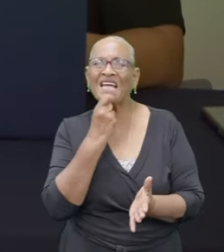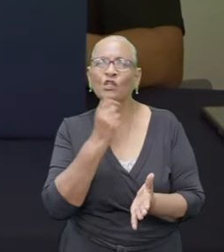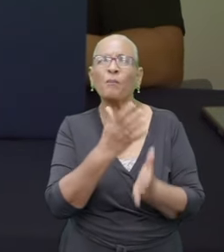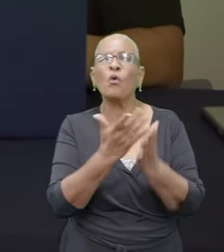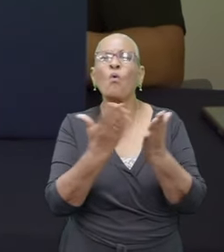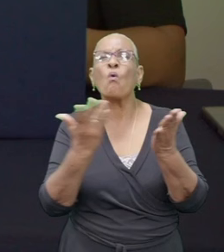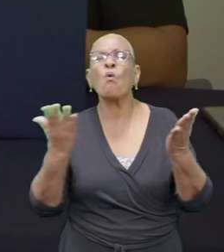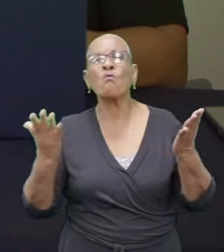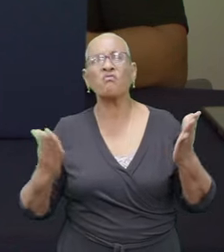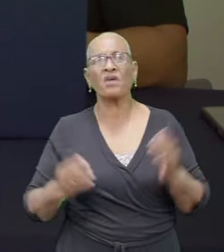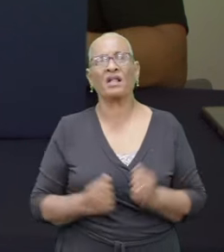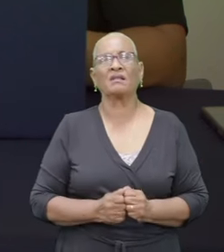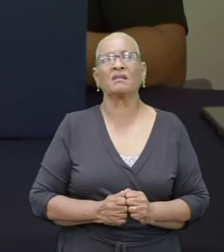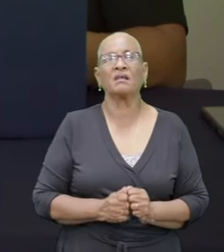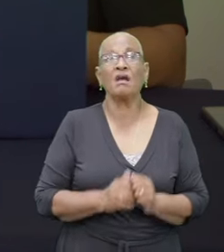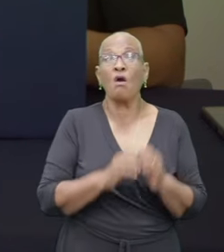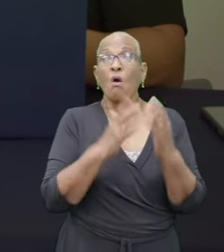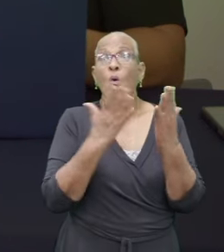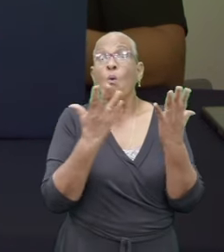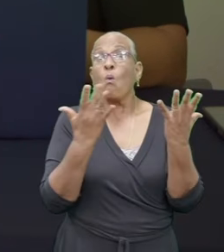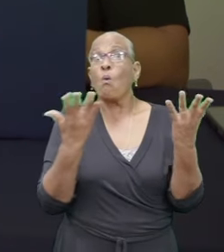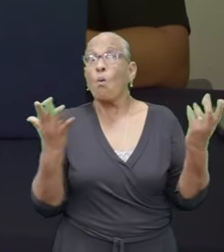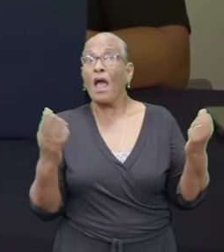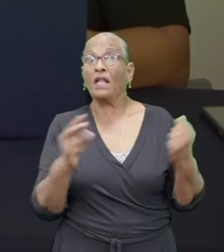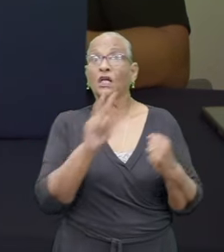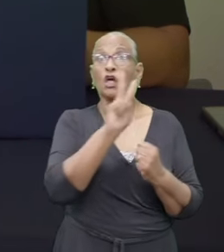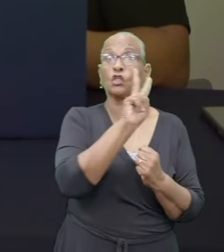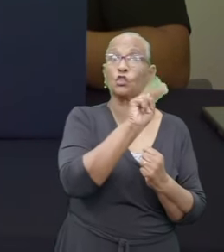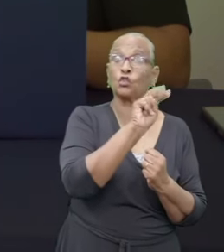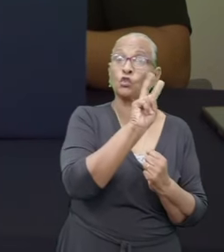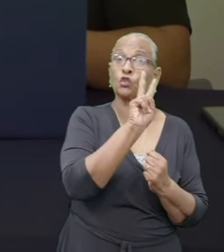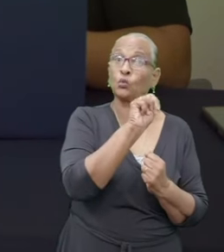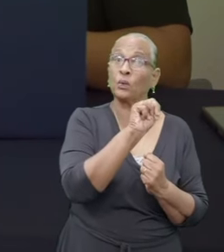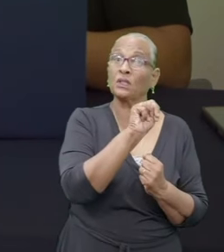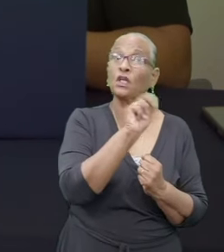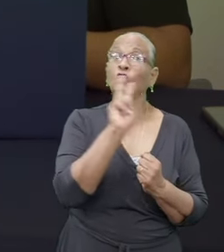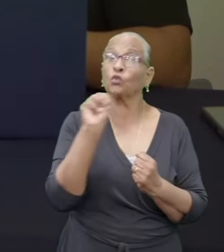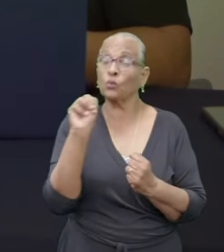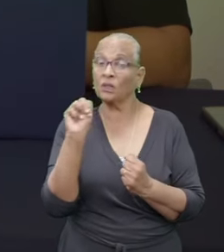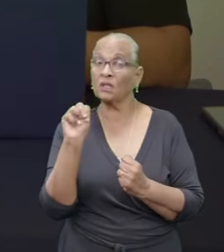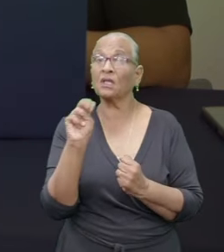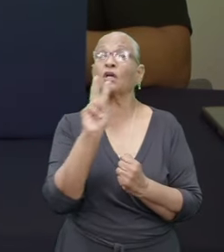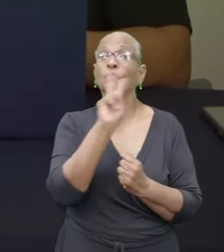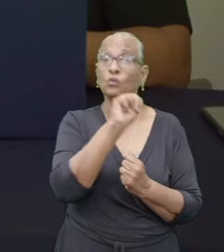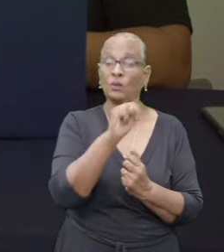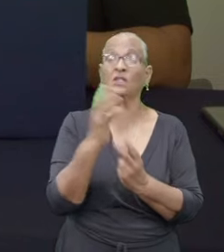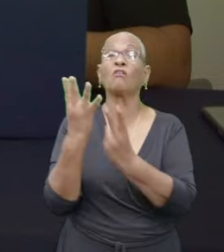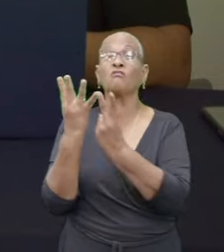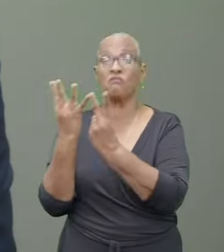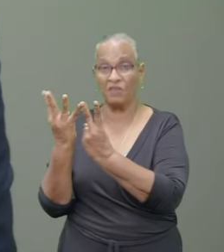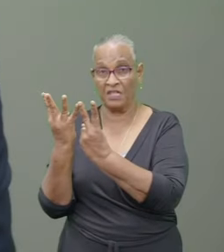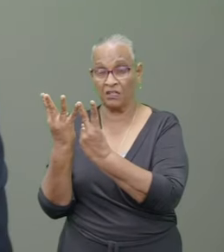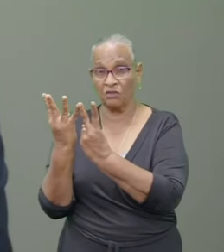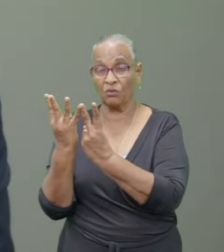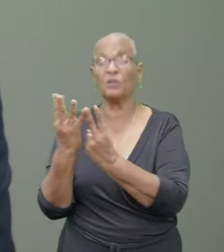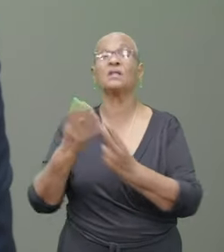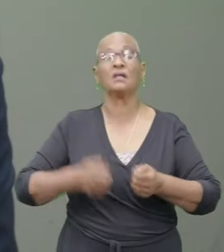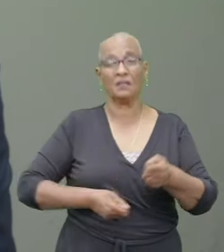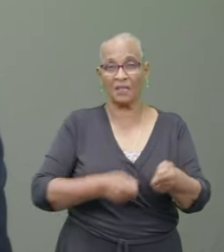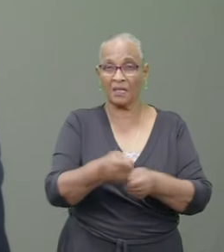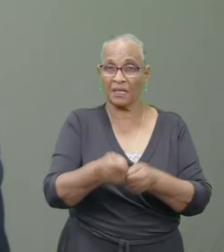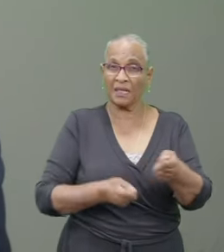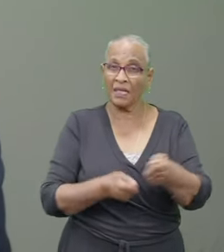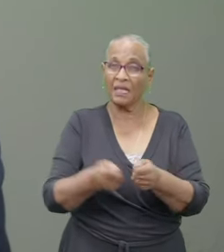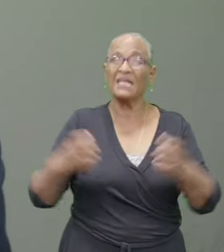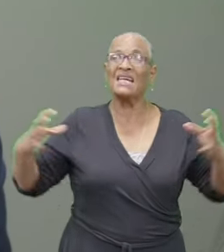moment in de tijdlijn tussen 2020 en 2024 het ministerie, CQ, de regering, in